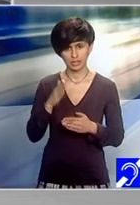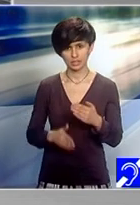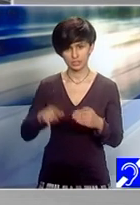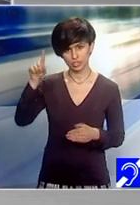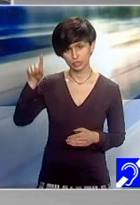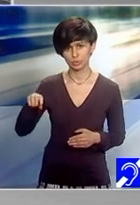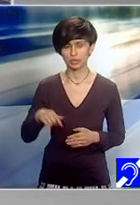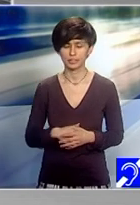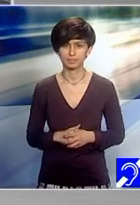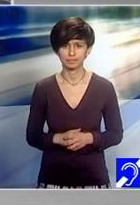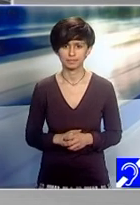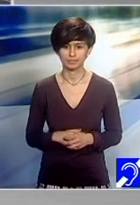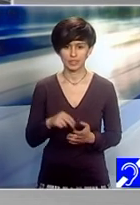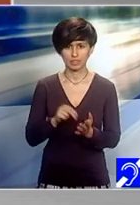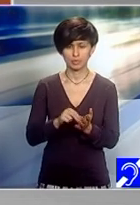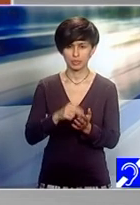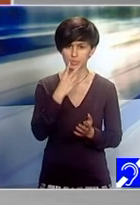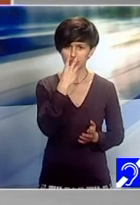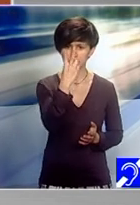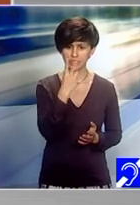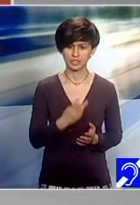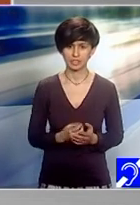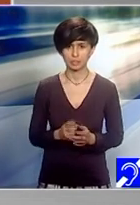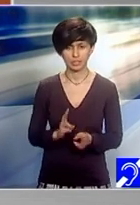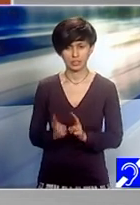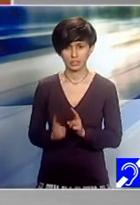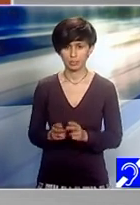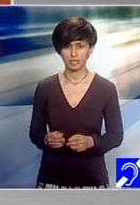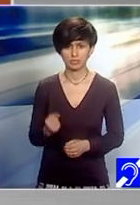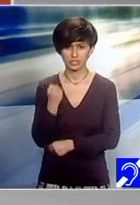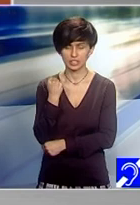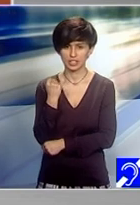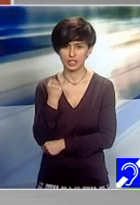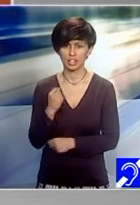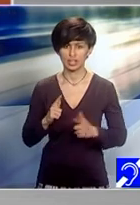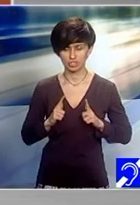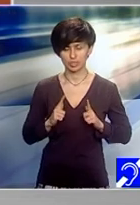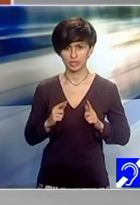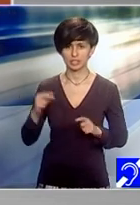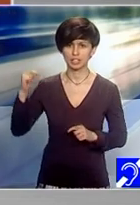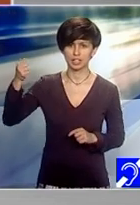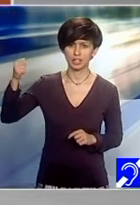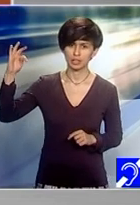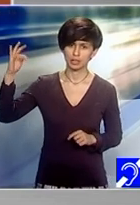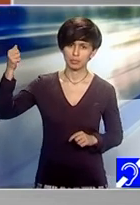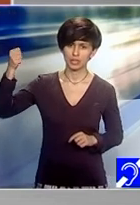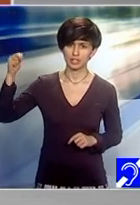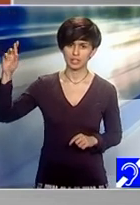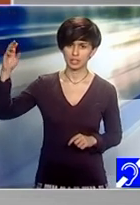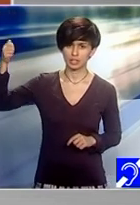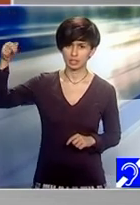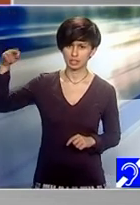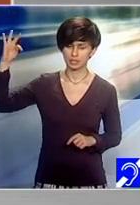să vedem cum ați fost primiți la Patarât, unde peste 50 de femei de etnie romă, care trăiesc chiar